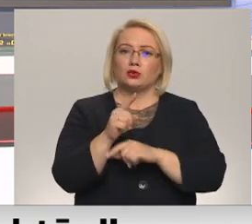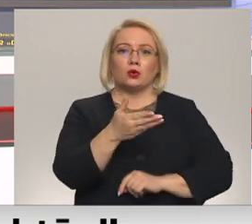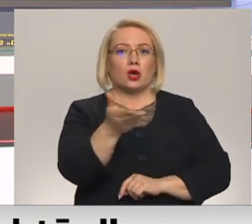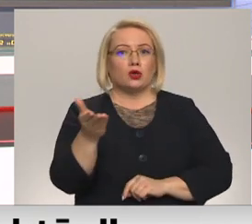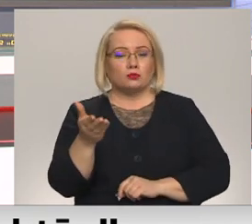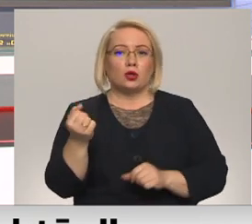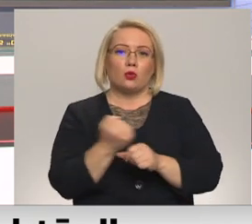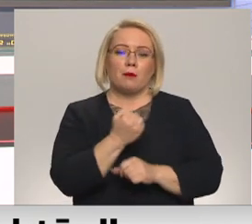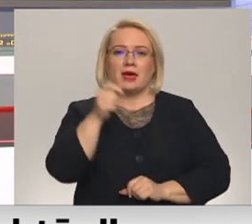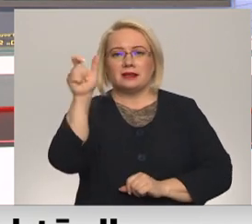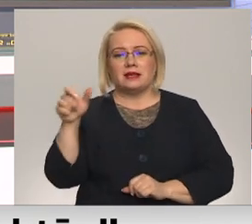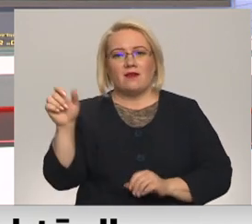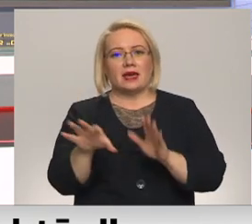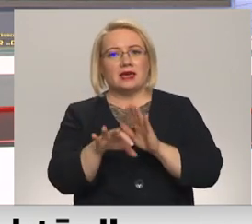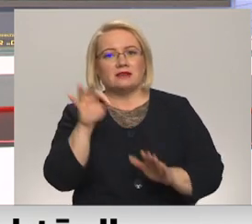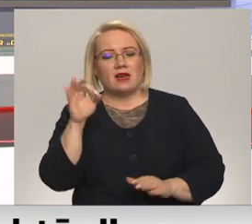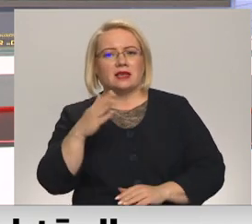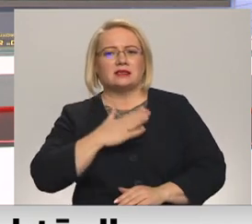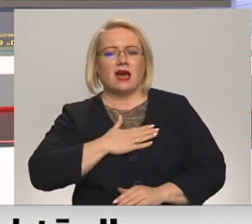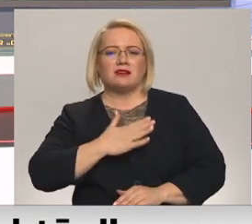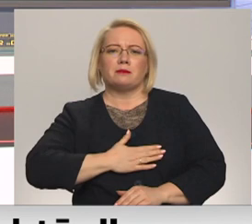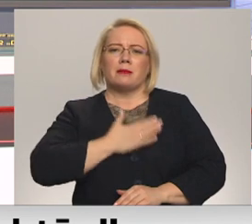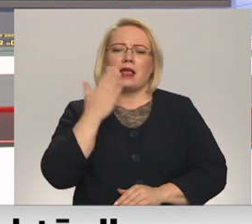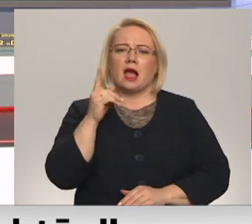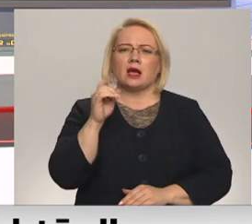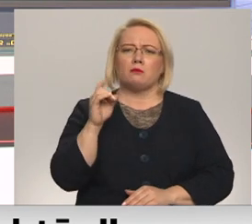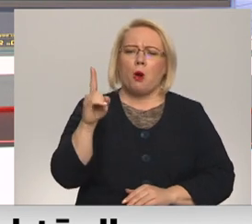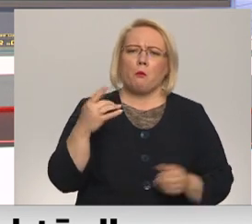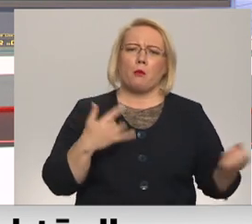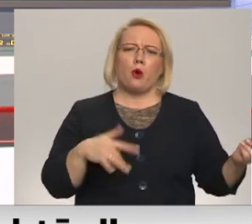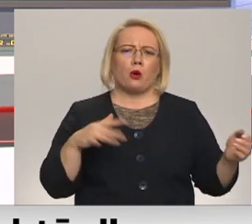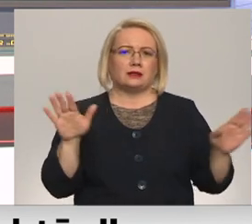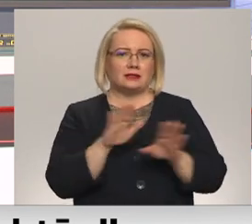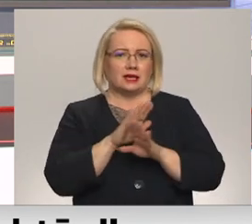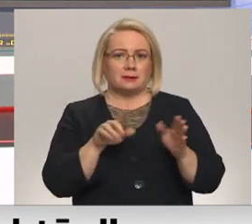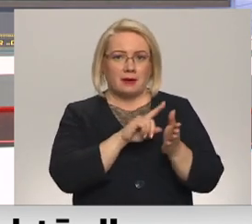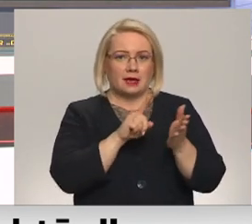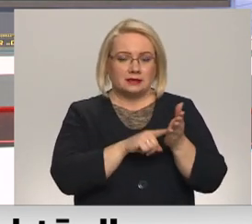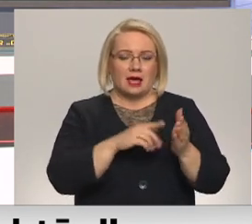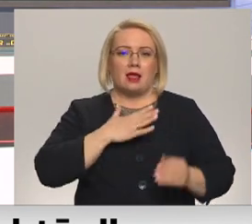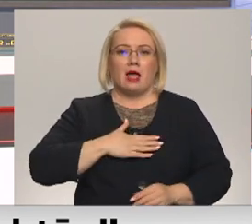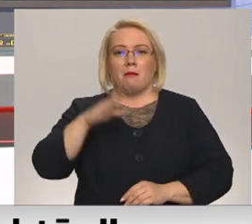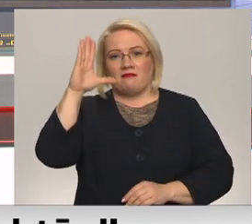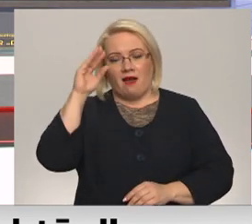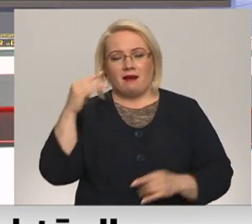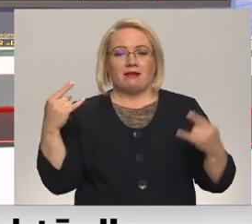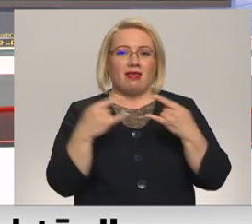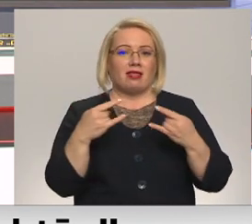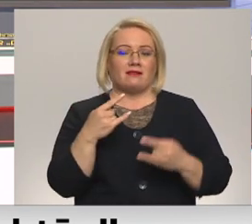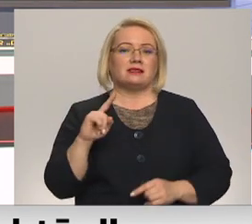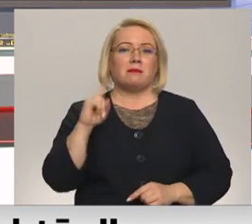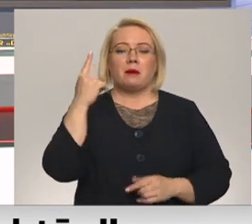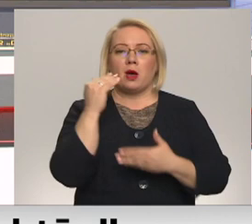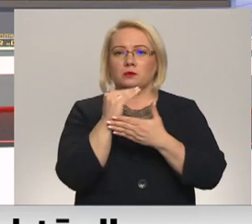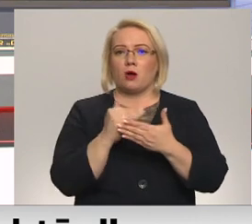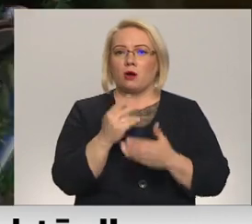tomēr cilvēki vairāk izvēlas tādas savas mīļākās pop un roka dziesmas. Labvakar, Anda! Labvakar, Latvijas televīzijas pirmā